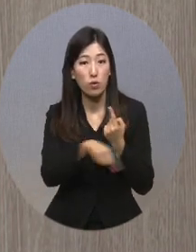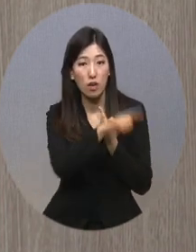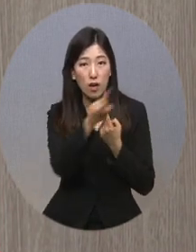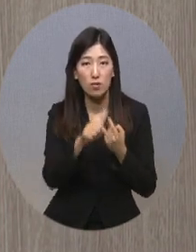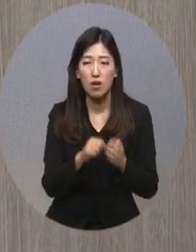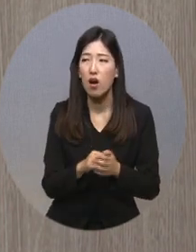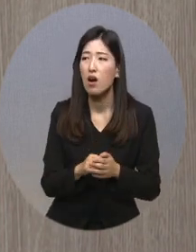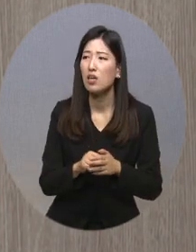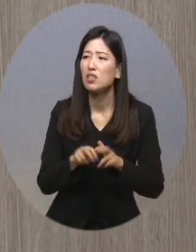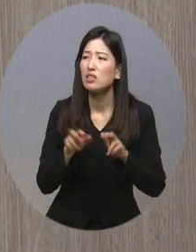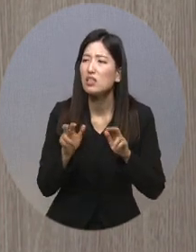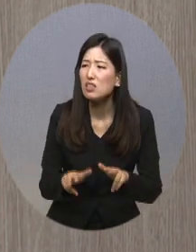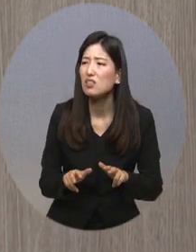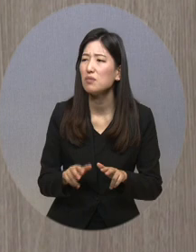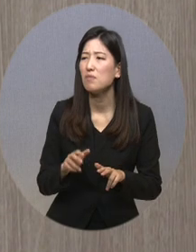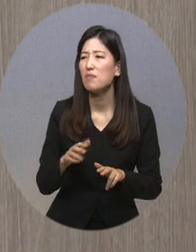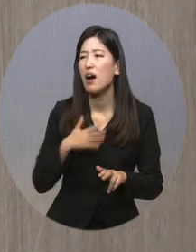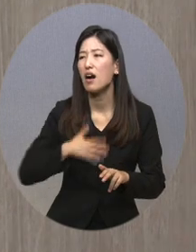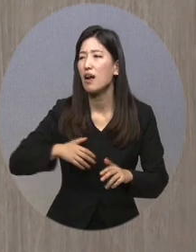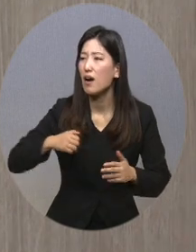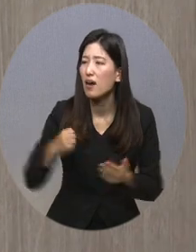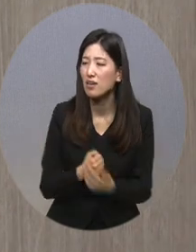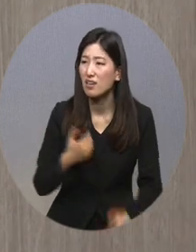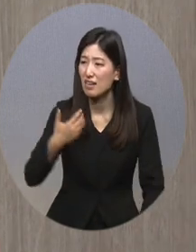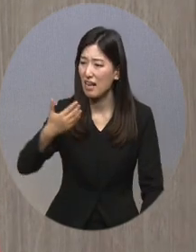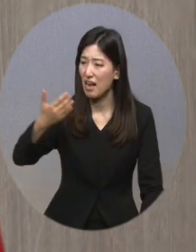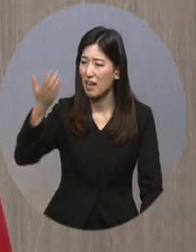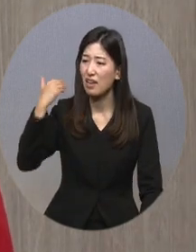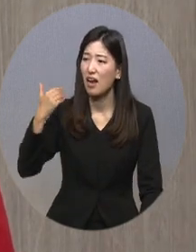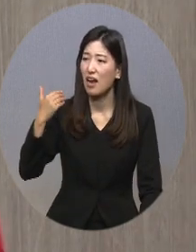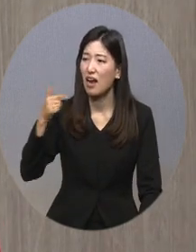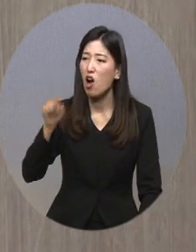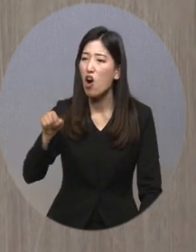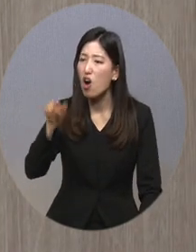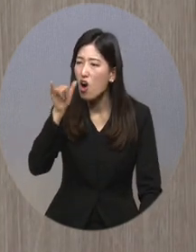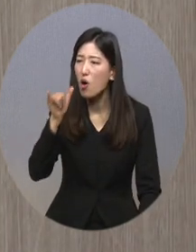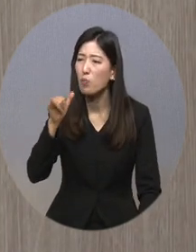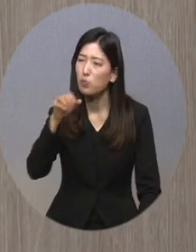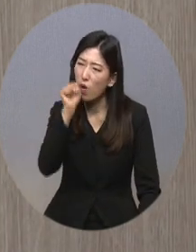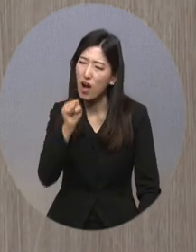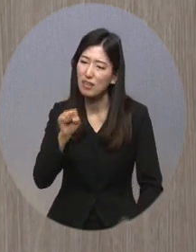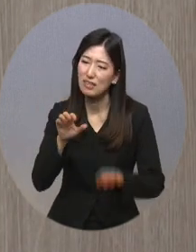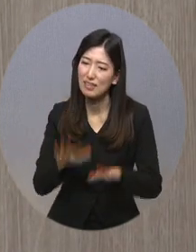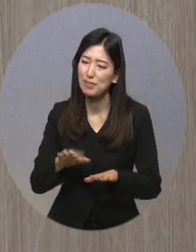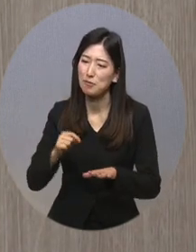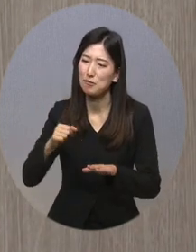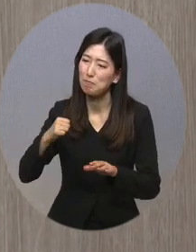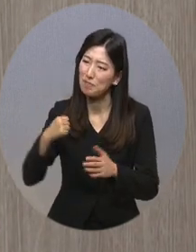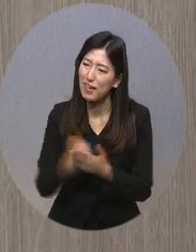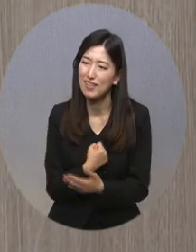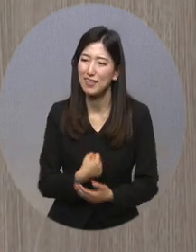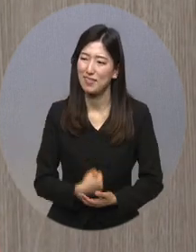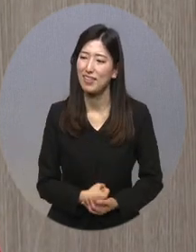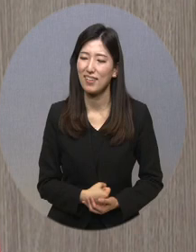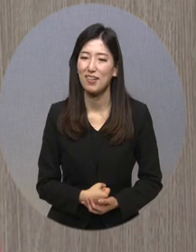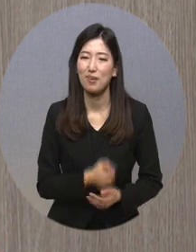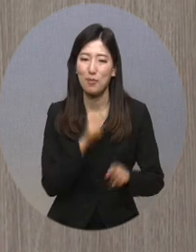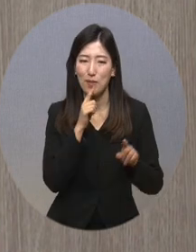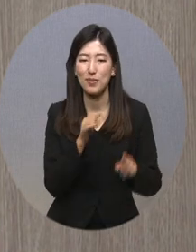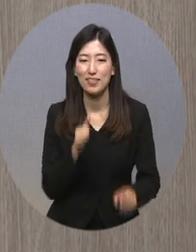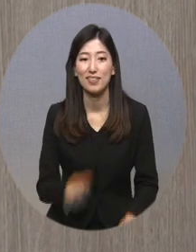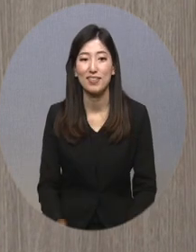진작에 알았더라면 조금 더 행복하지 않았을까 이런 얘기를 하시고요. 그래서 마침 저 쌍용